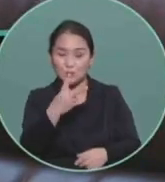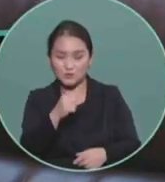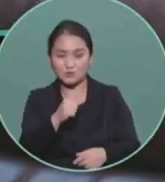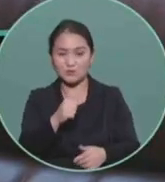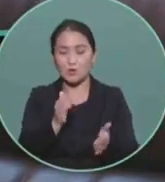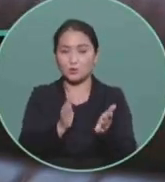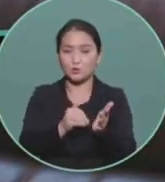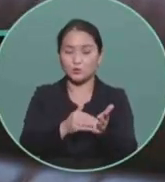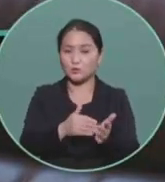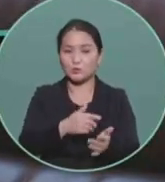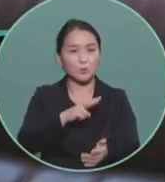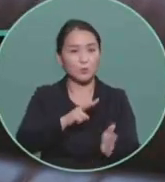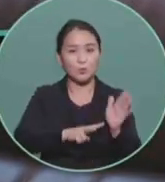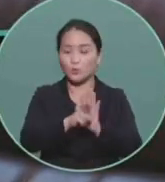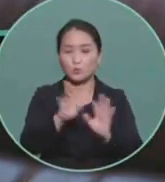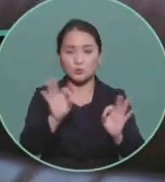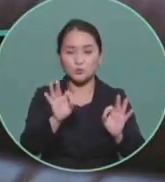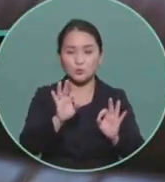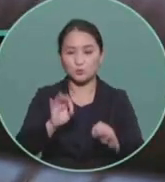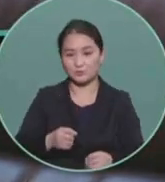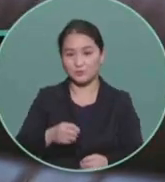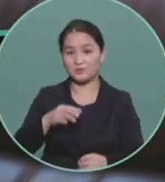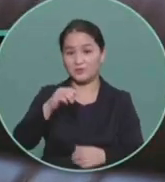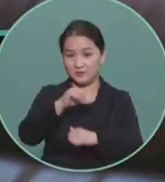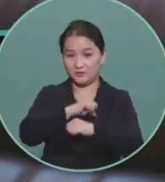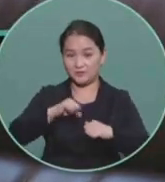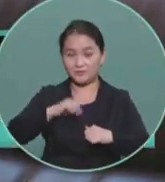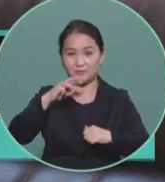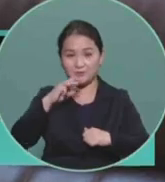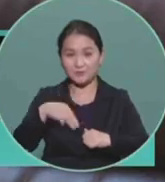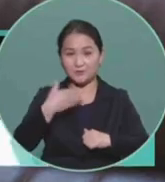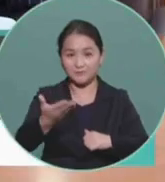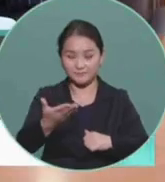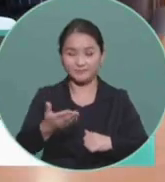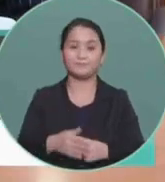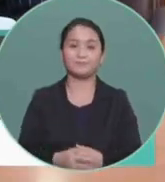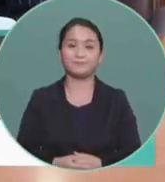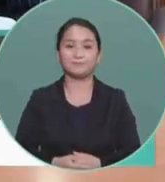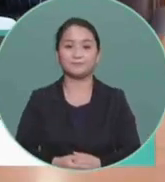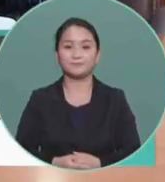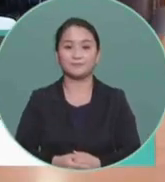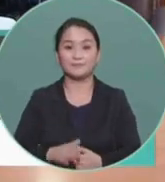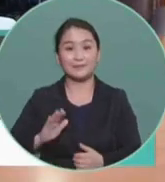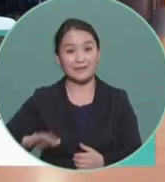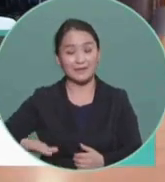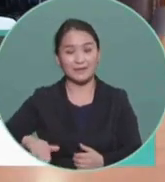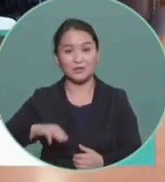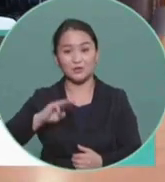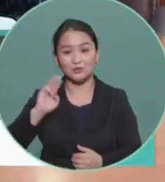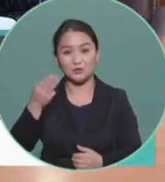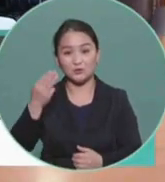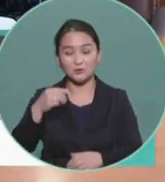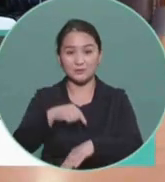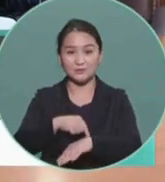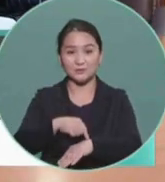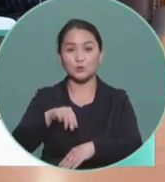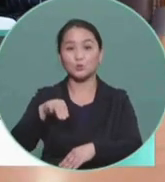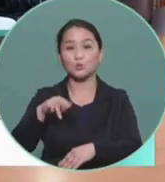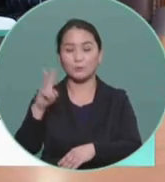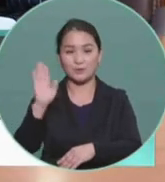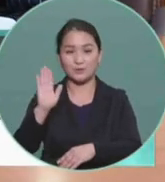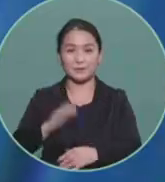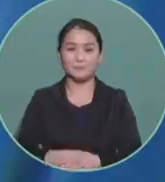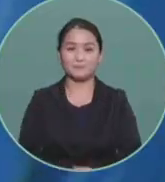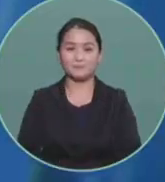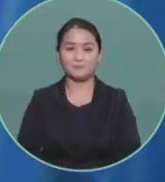бол үүсэхгүй нэ гэсэн ийм одоо гарц гаргалгааг үзэгч та бүхэнд энэ удаагийн тодруулгын цагаар хүргэлээ. Дараагийн тодруулгын цаг хүртэл түр байна.